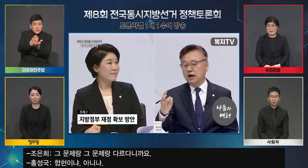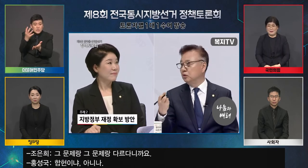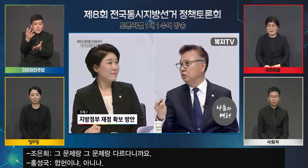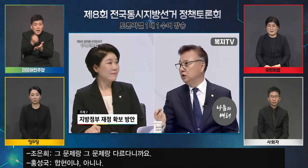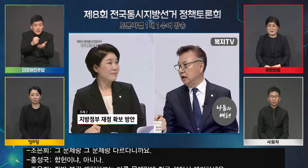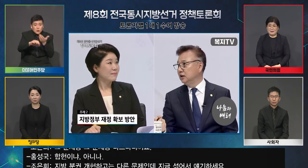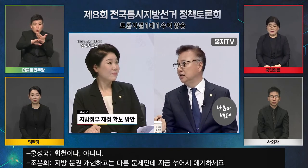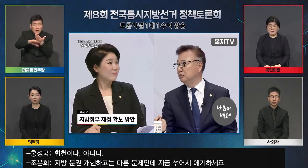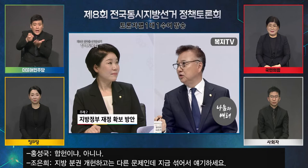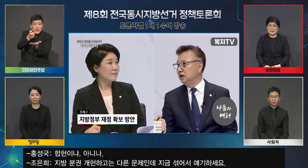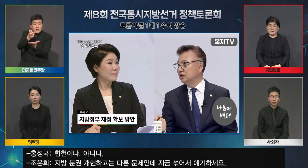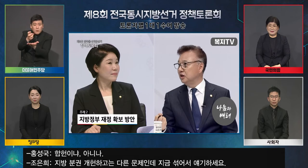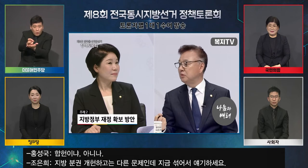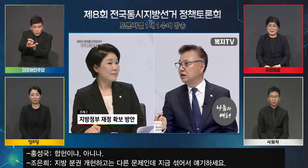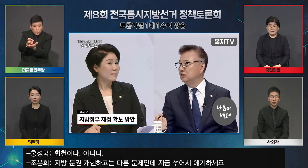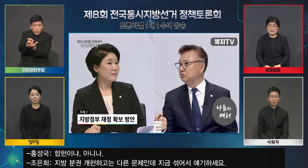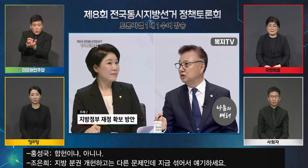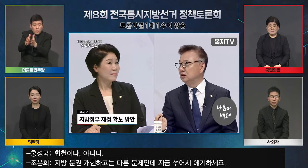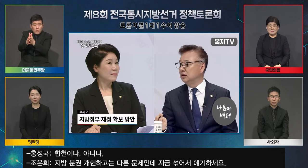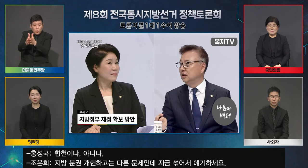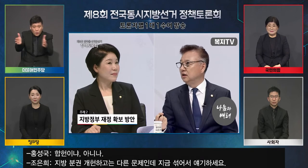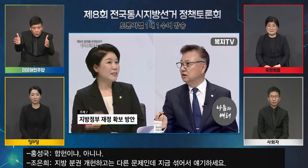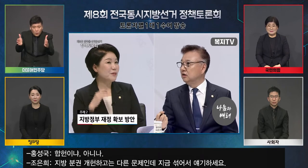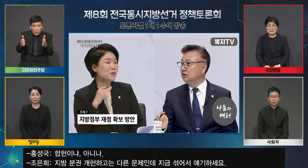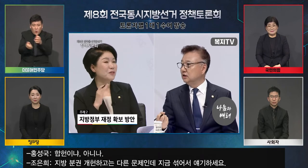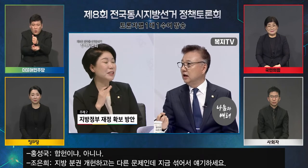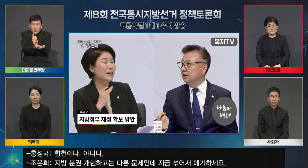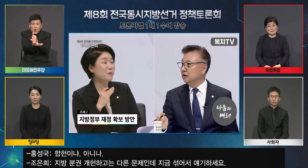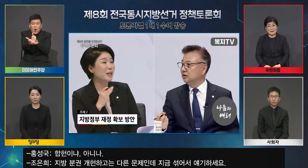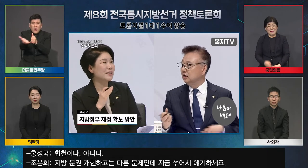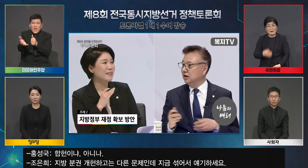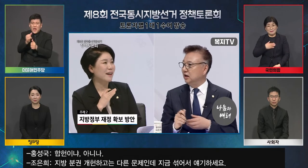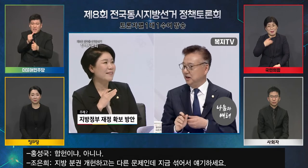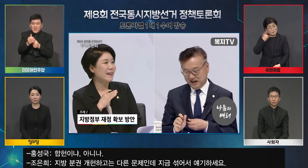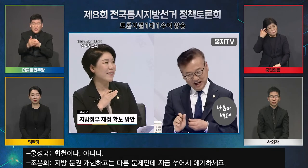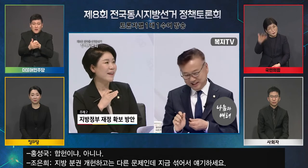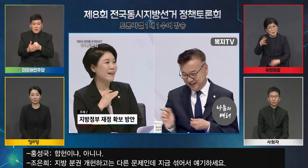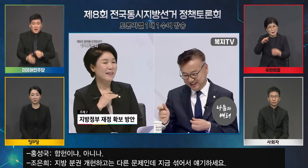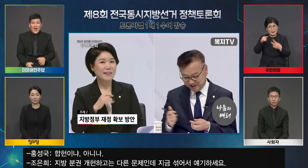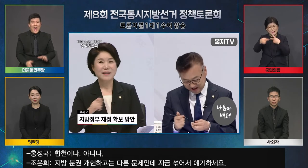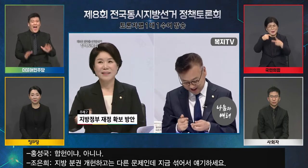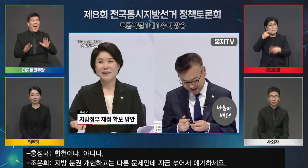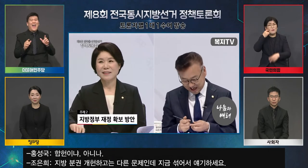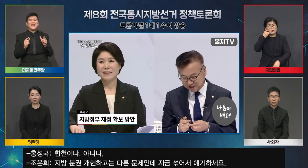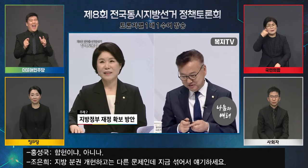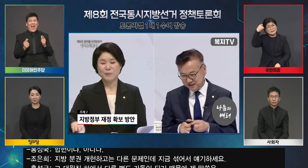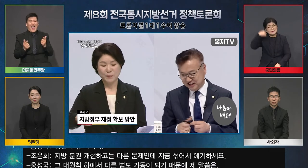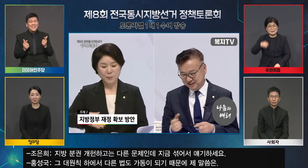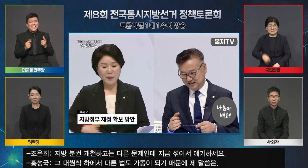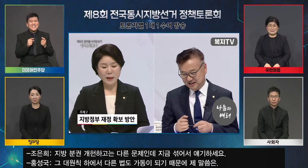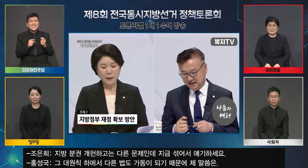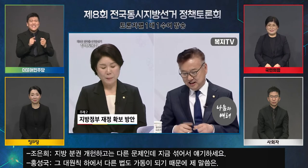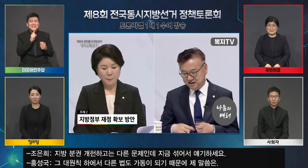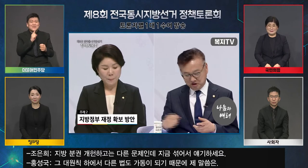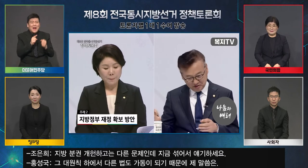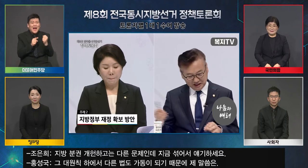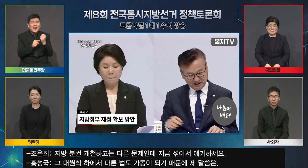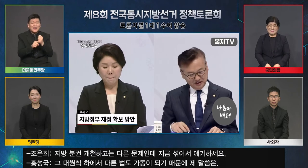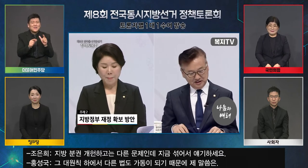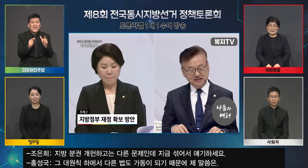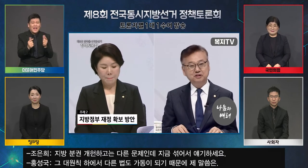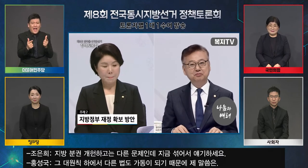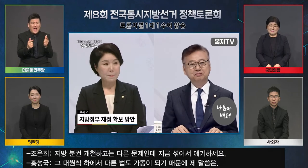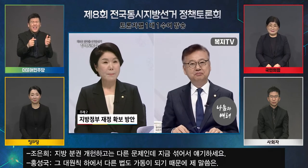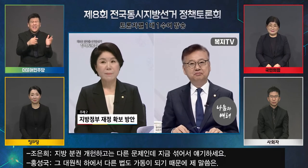법도 가동이 되기 때문에 제 말씀은 그런 제 질문은 이해를 못 하시는 거예요? 아니 그 뜻이 아닙니다. 이건